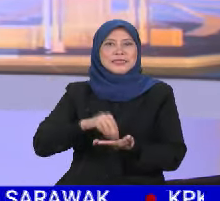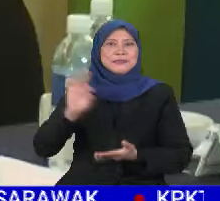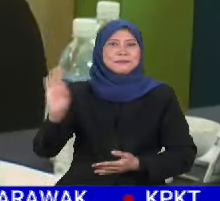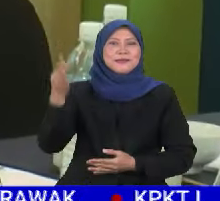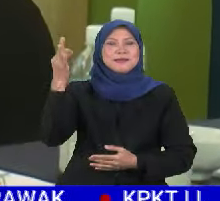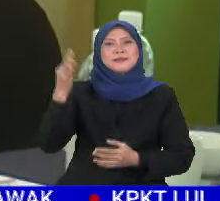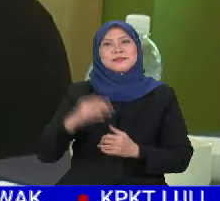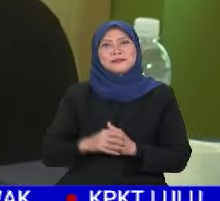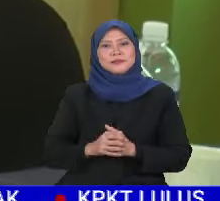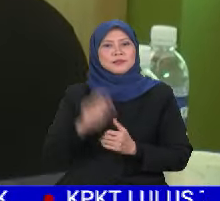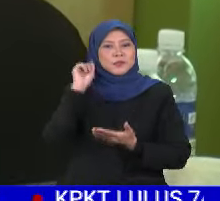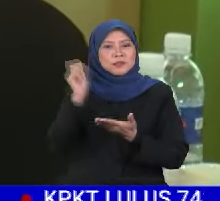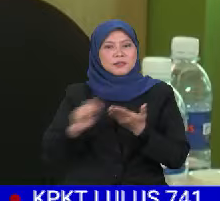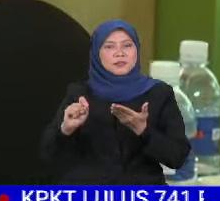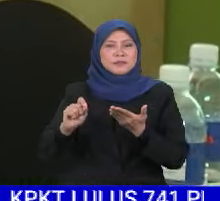saya